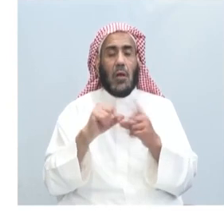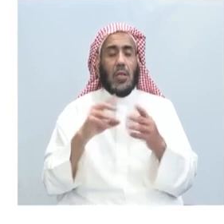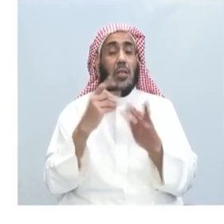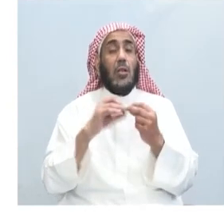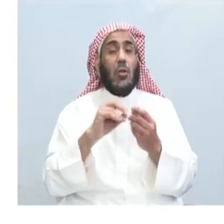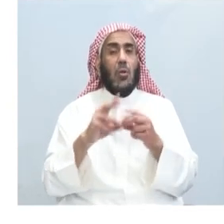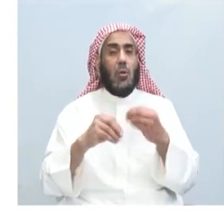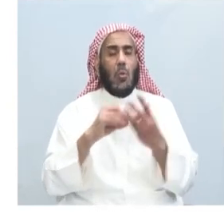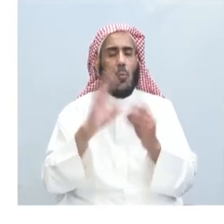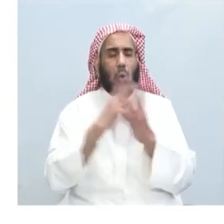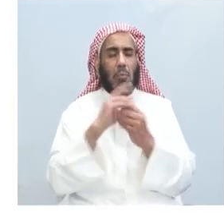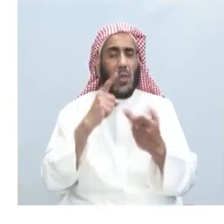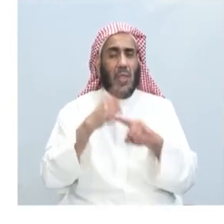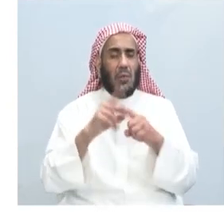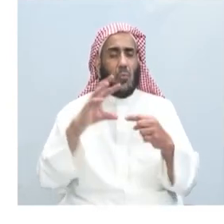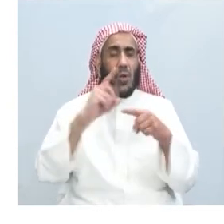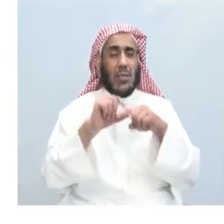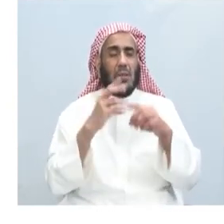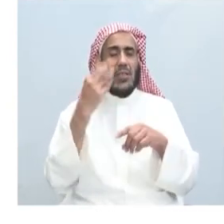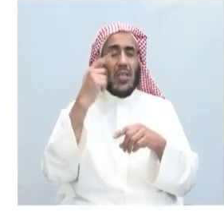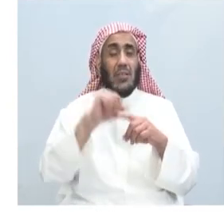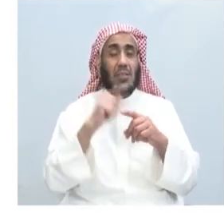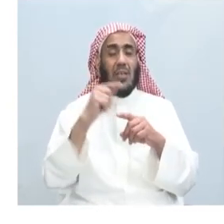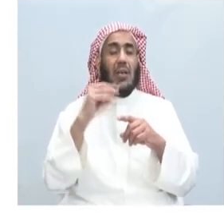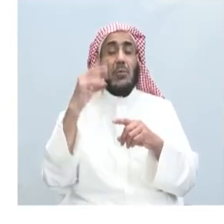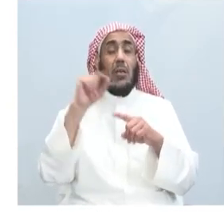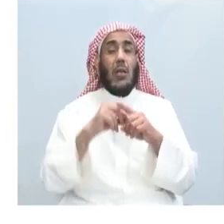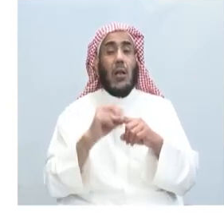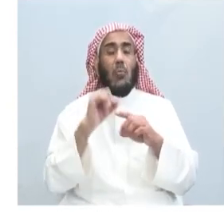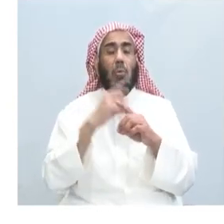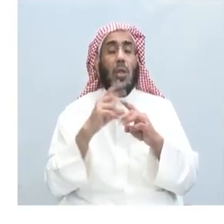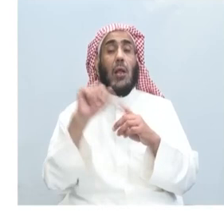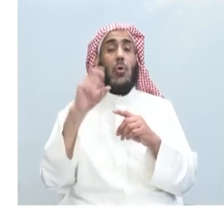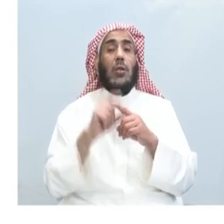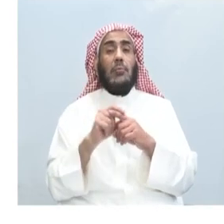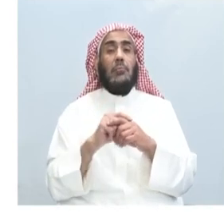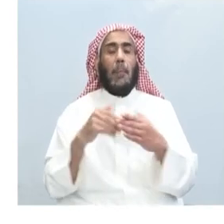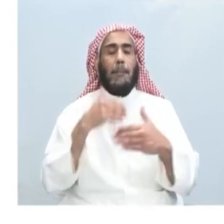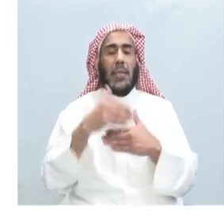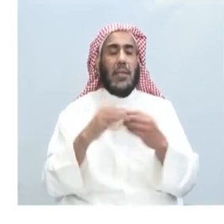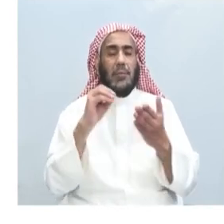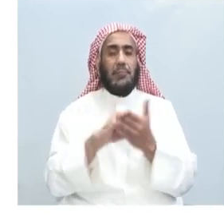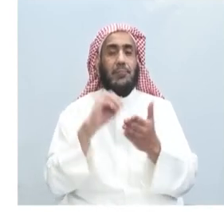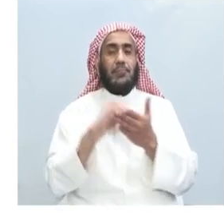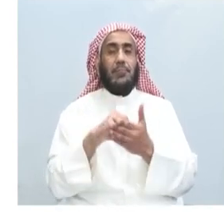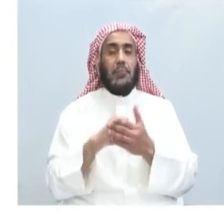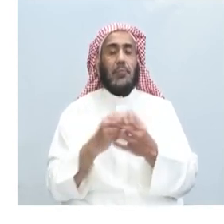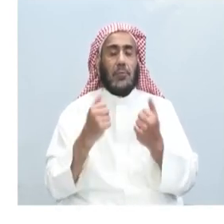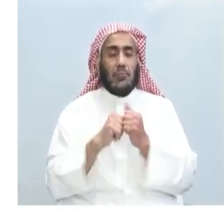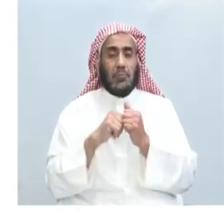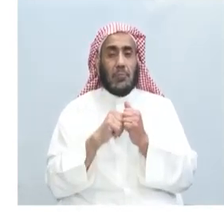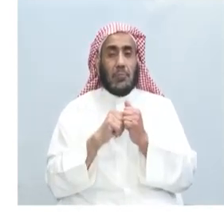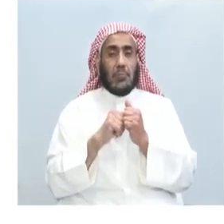المولات بعد الضرب والقسمه سيعطيني 16.15 مول من الامونيا بعد ذلك سناخذ